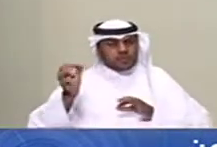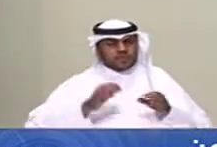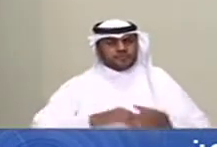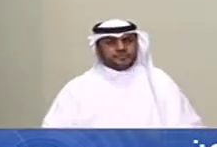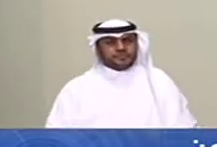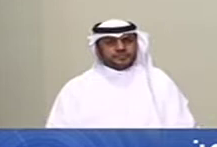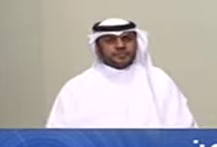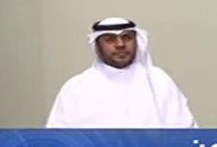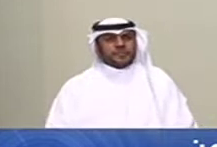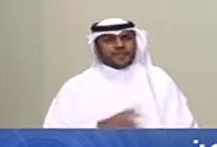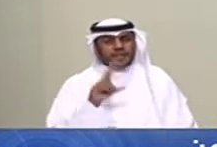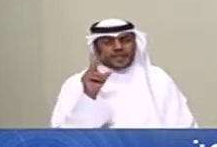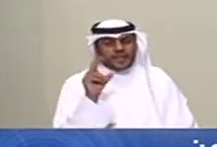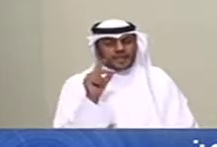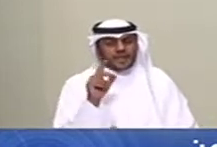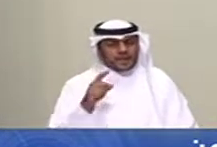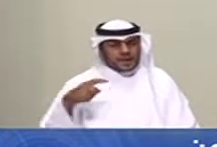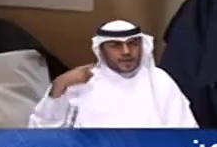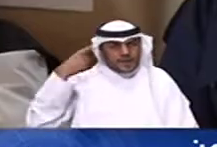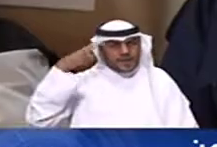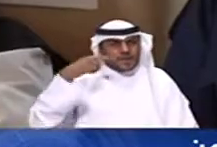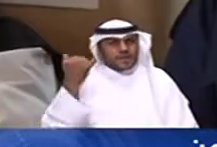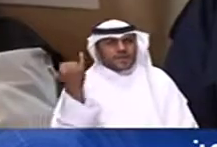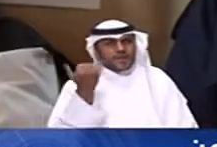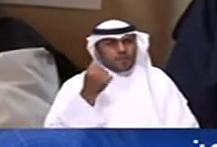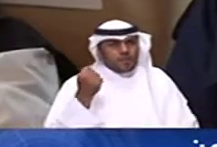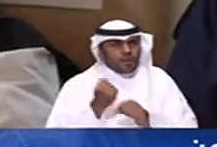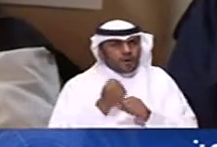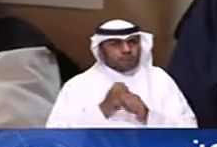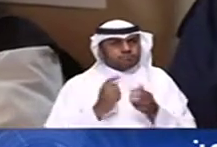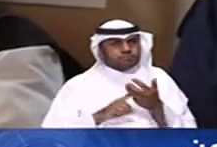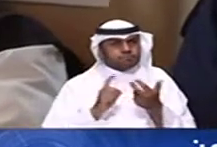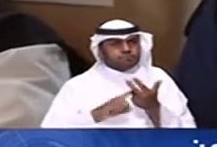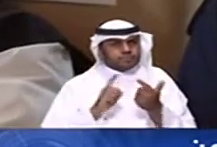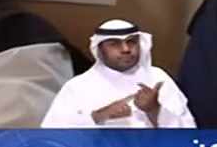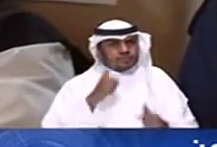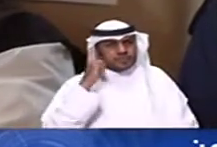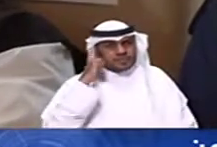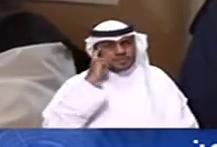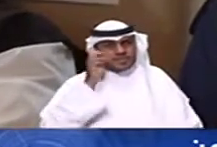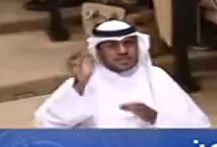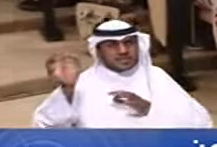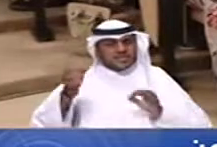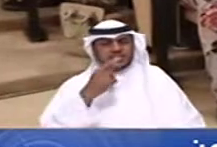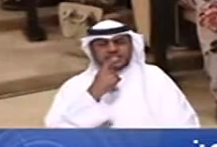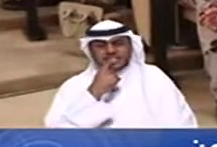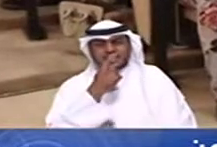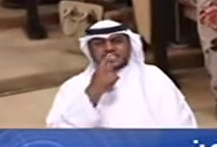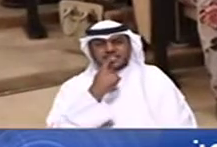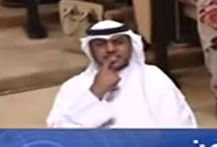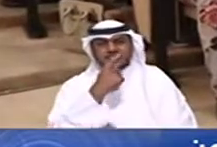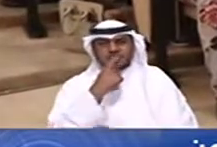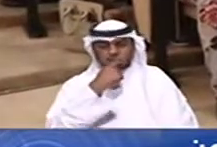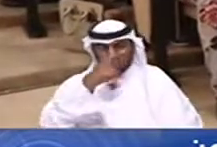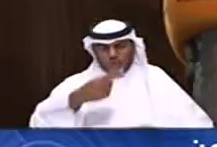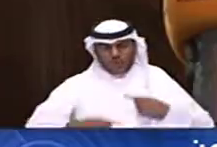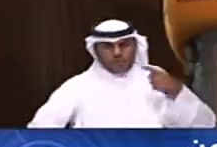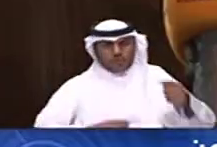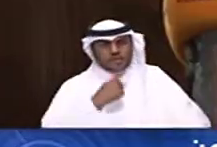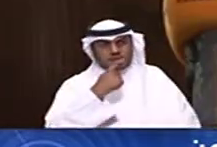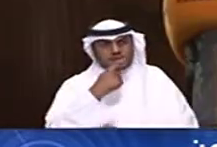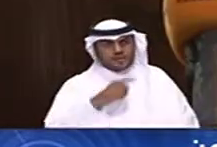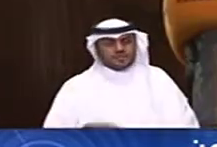عن الخطة الإنمائية الثالثة بشكل عام والخطة السنوية بشكل خاص والتي تعتمد على بناء القدرات.